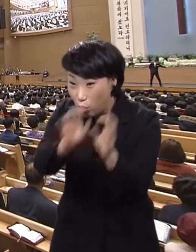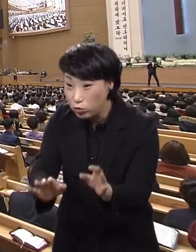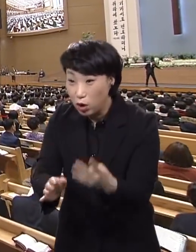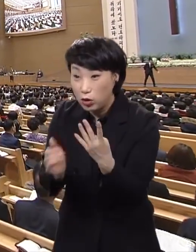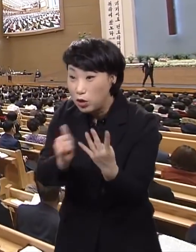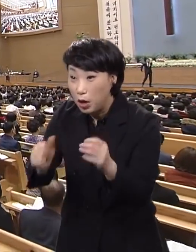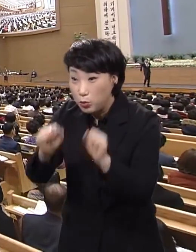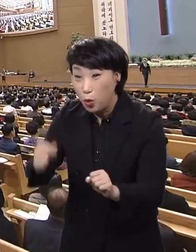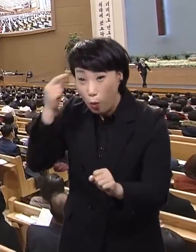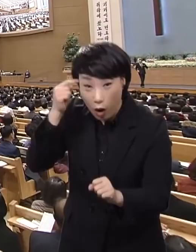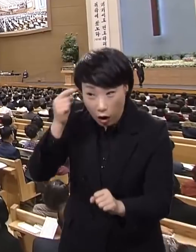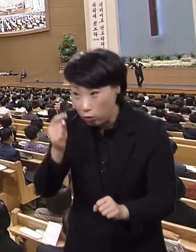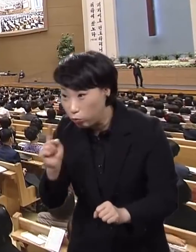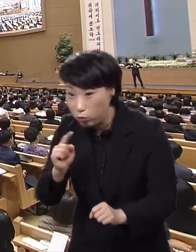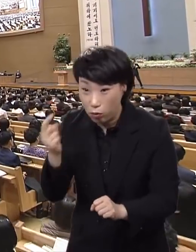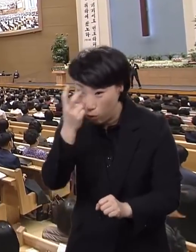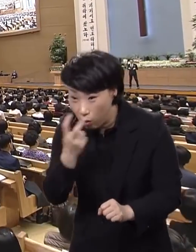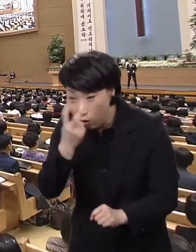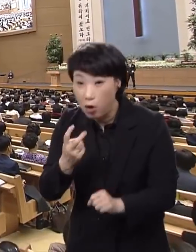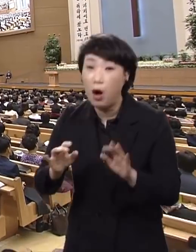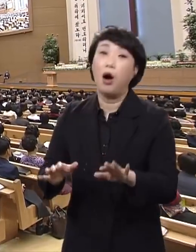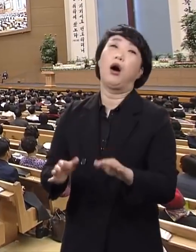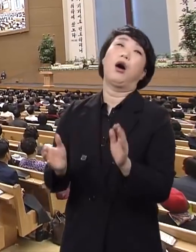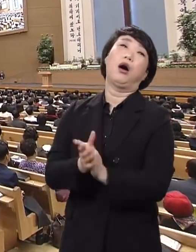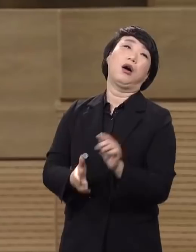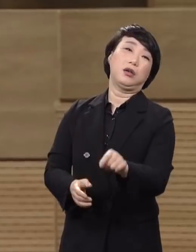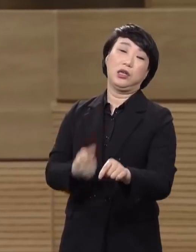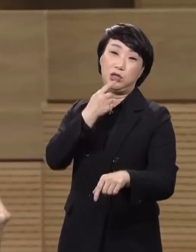셋인데 왜 넷이요? 천사가 왔어요.